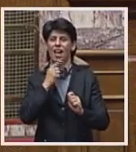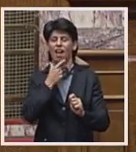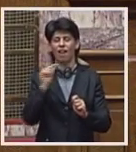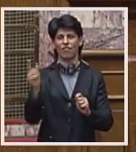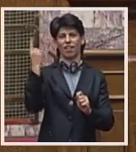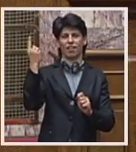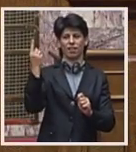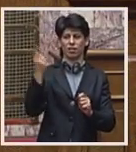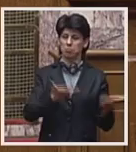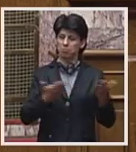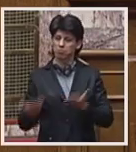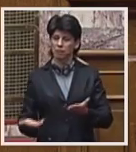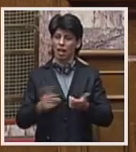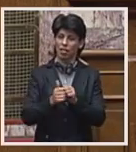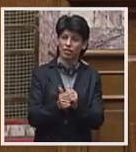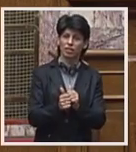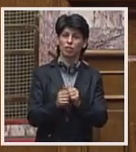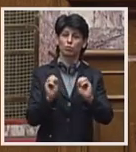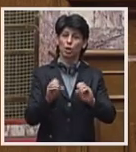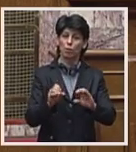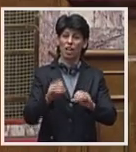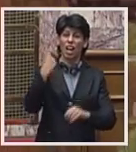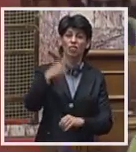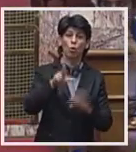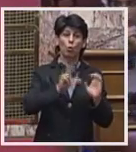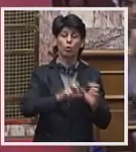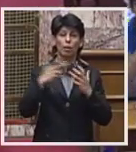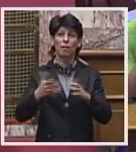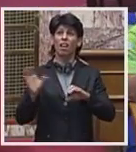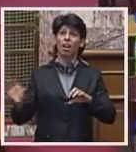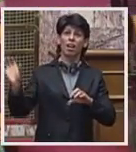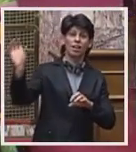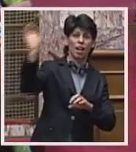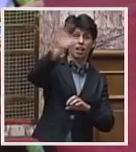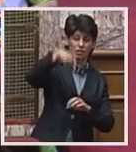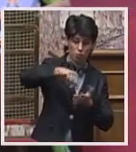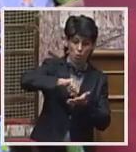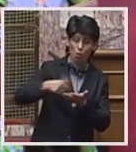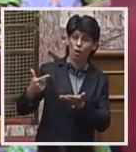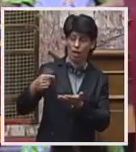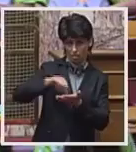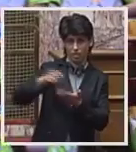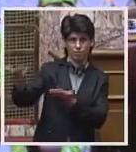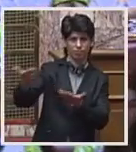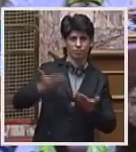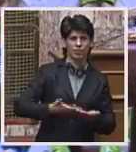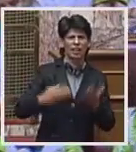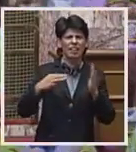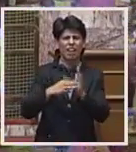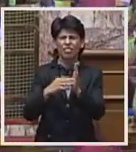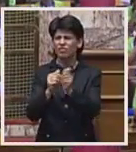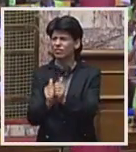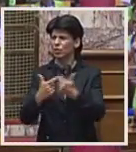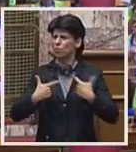αθλητές, προπονητές από 185 χώρες σε αυτή την πόλη της Αθήνας, φιλοξενούμε δεκάδες χιλιάδες φίλους,